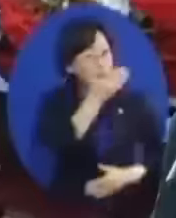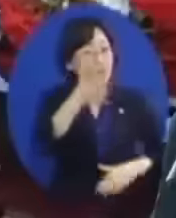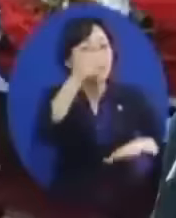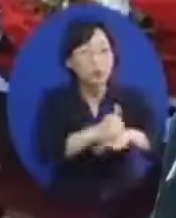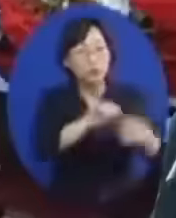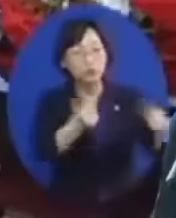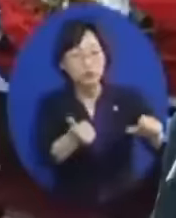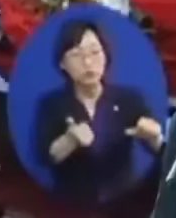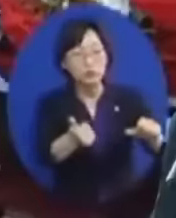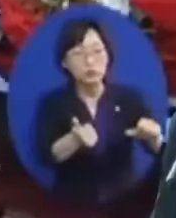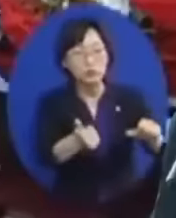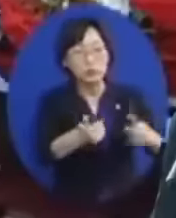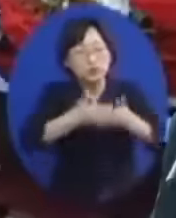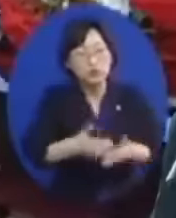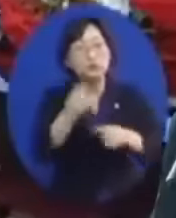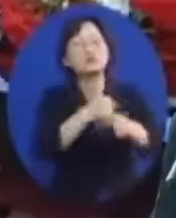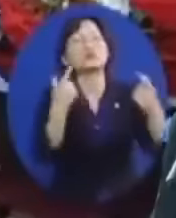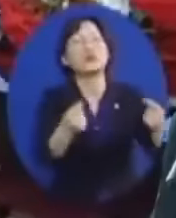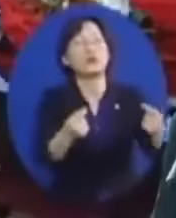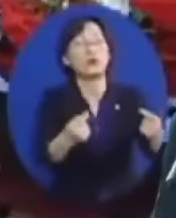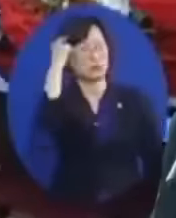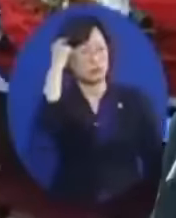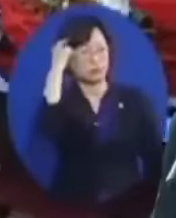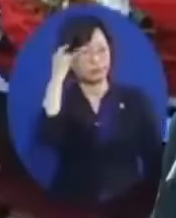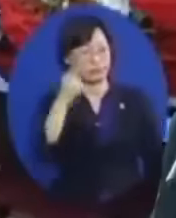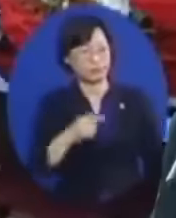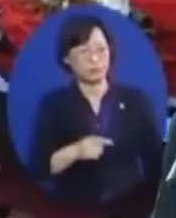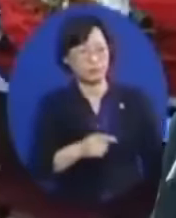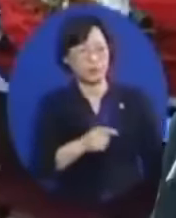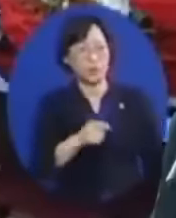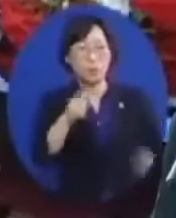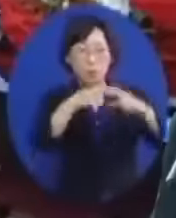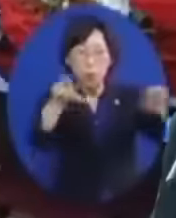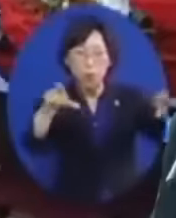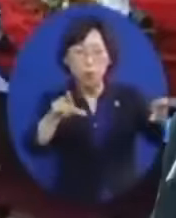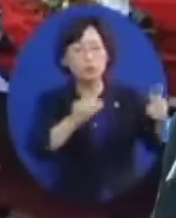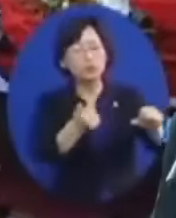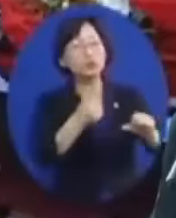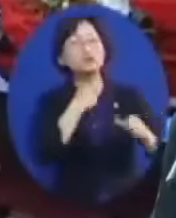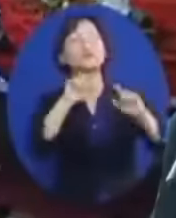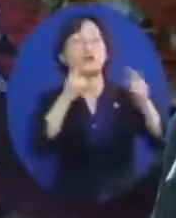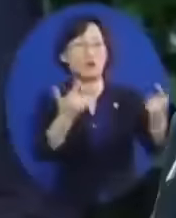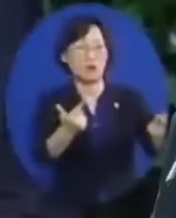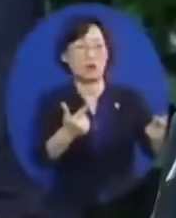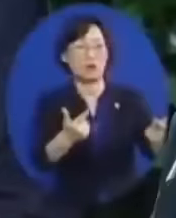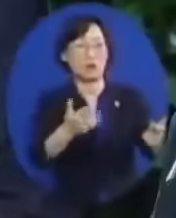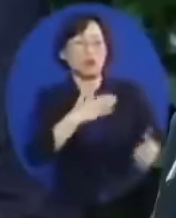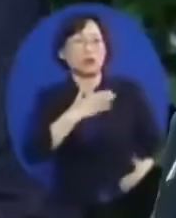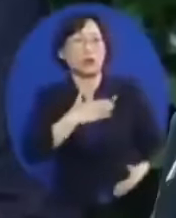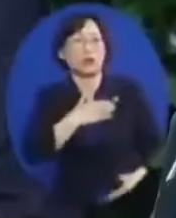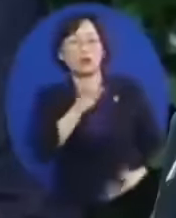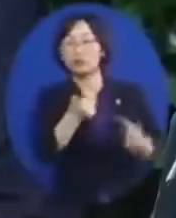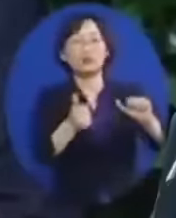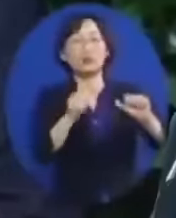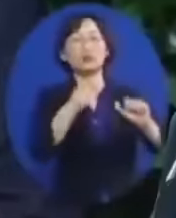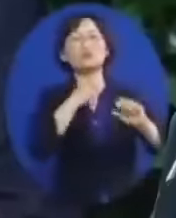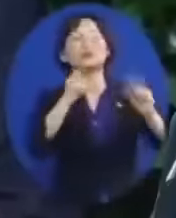결국에는 죽음과 무의 짐이 있는 것입니다. 사람은 죽지 않아요. 보편적으로 죽고 싶지 않습니다. 저도 죽고 싶지